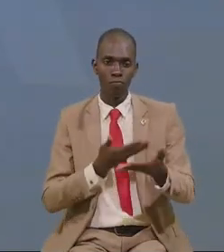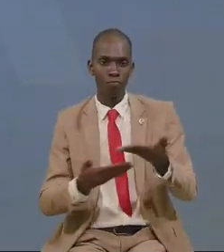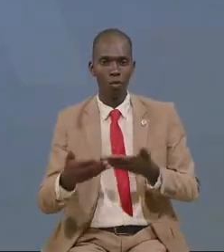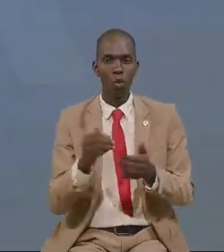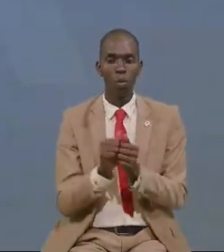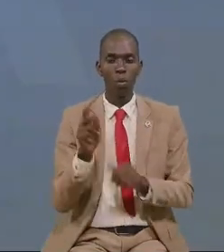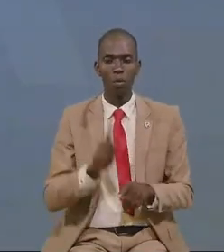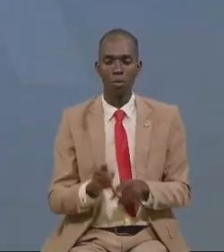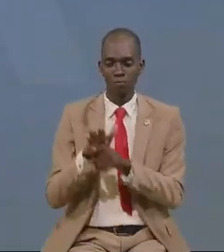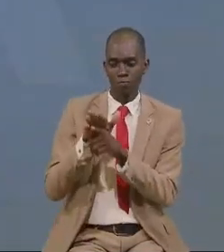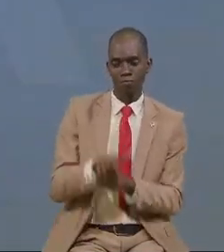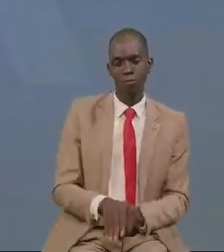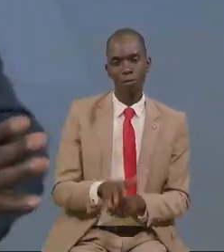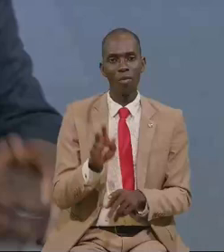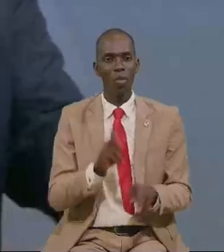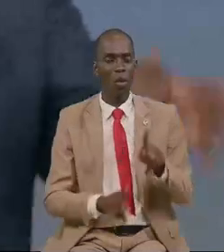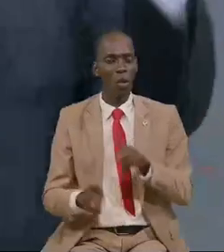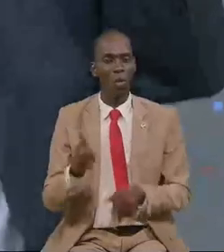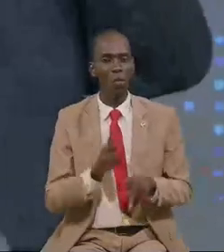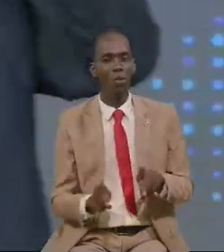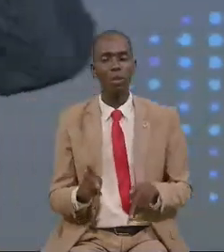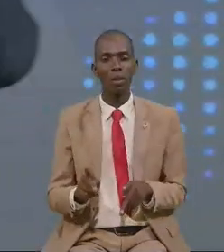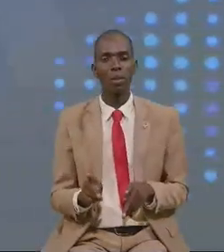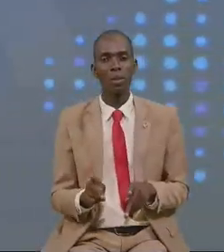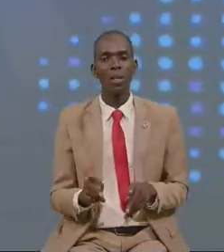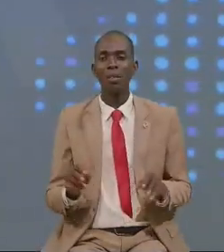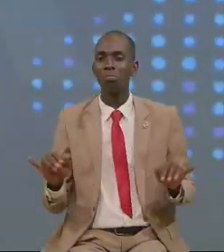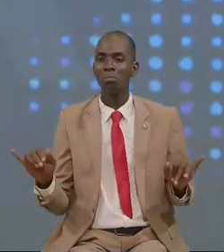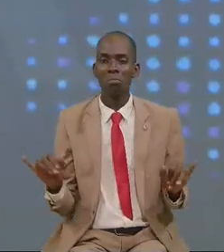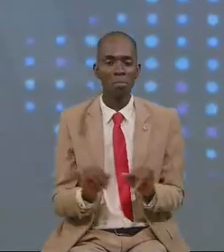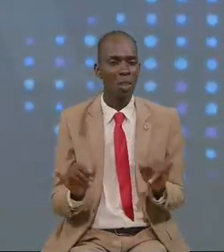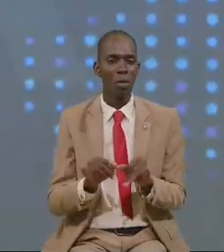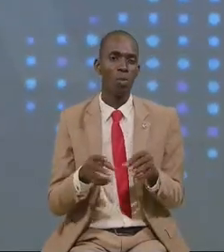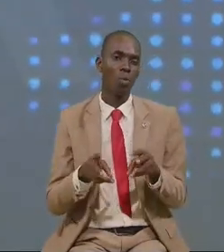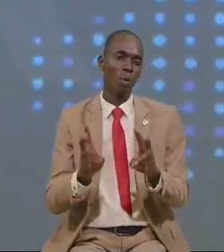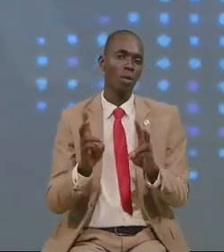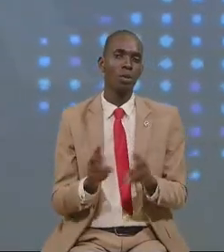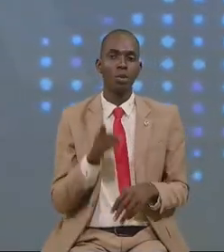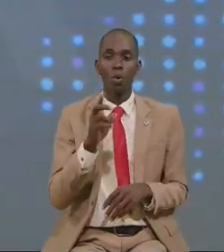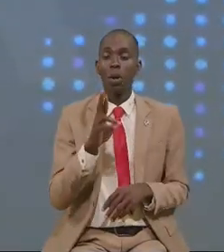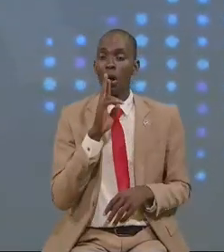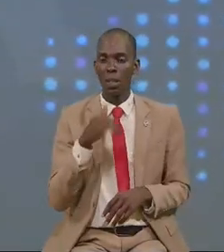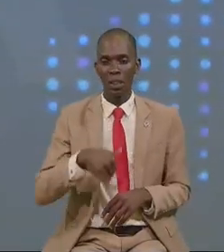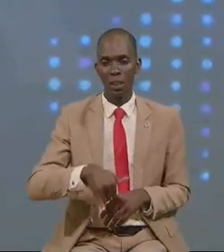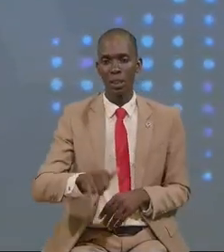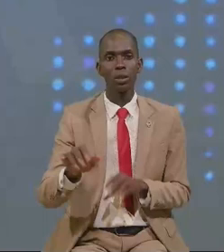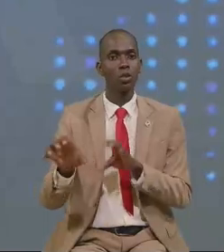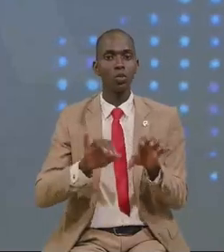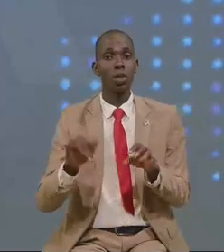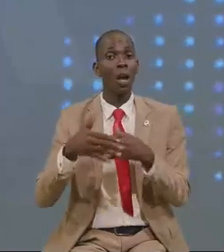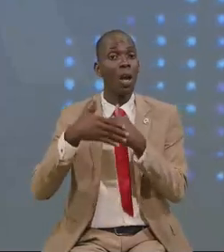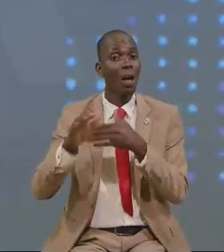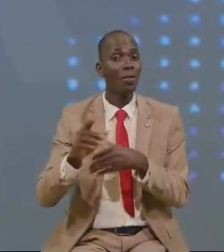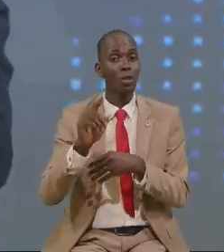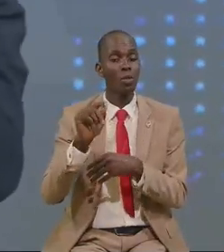marchant sur les autres, oppressant les gens, de la même manière, tu es toujours le même et tu fais la même chose après